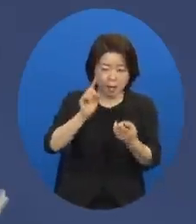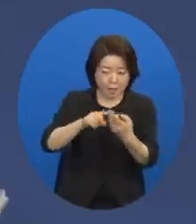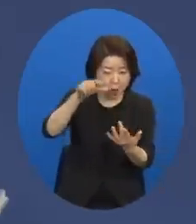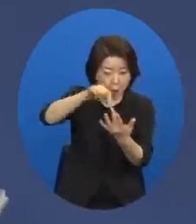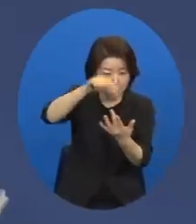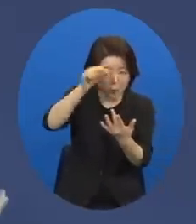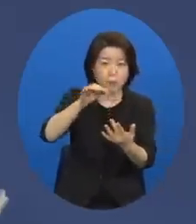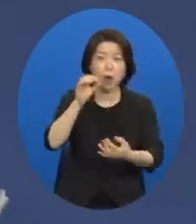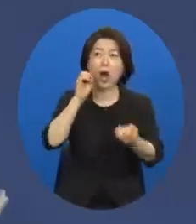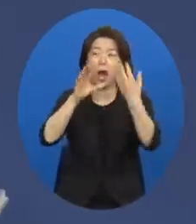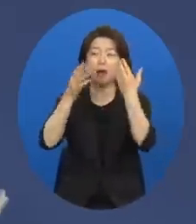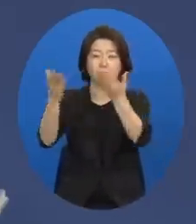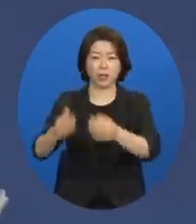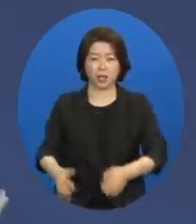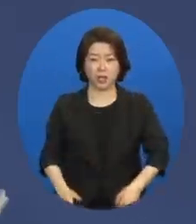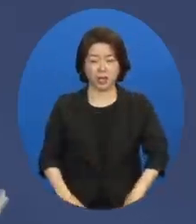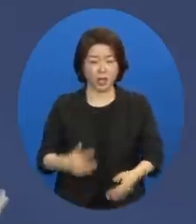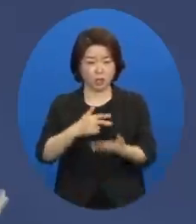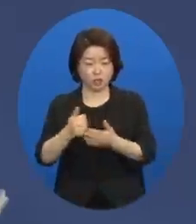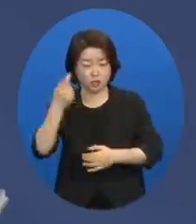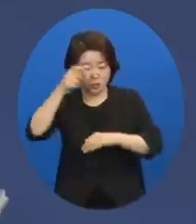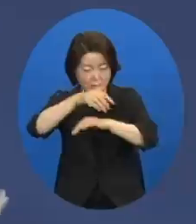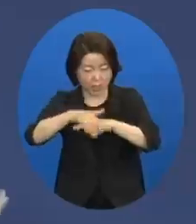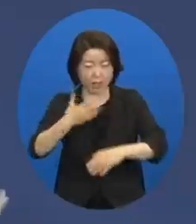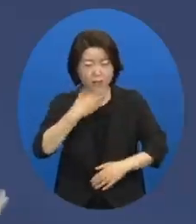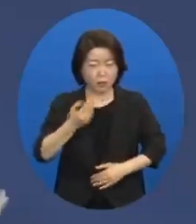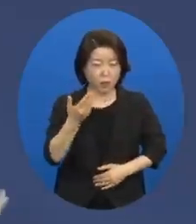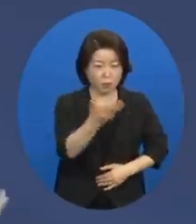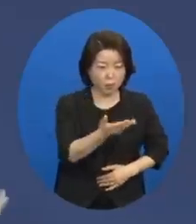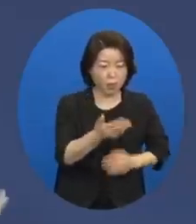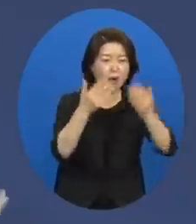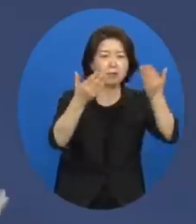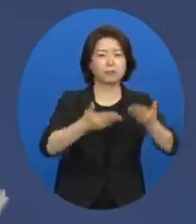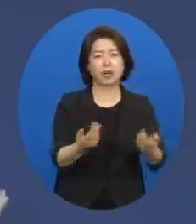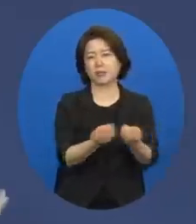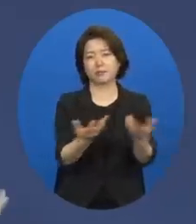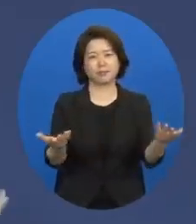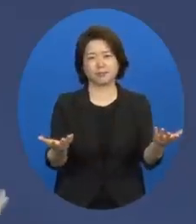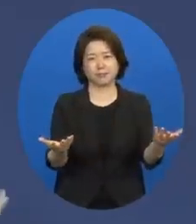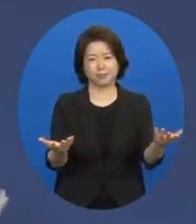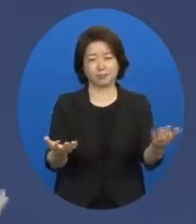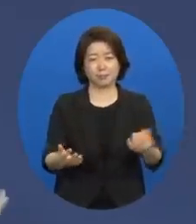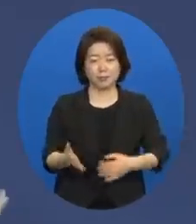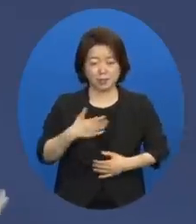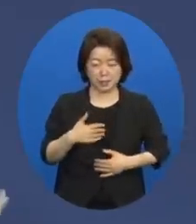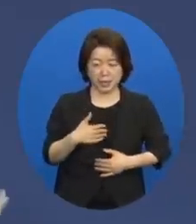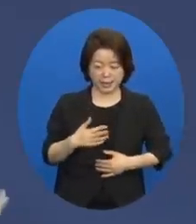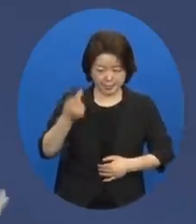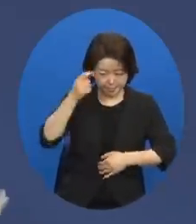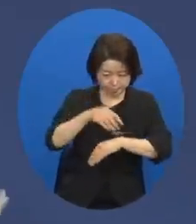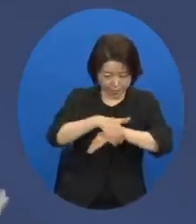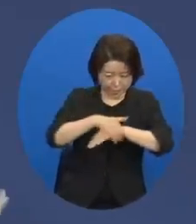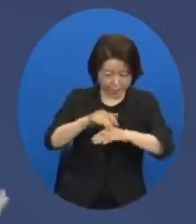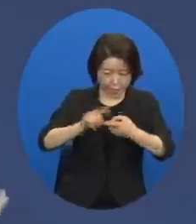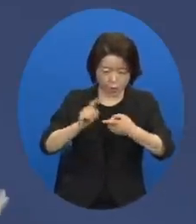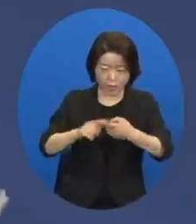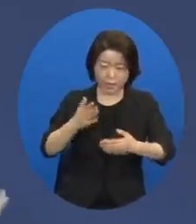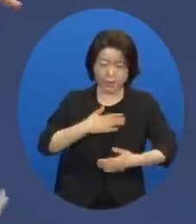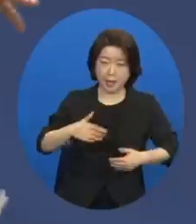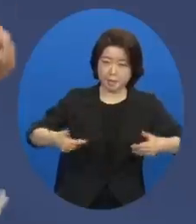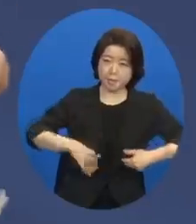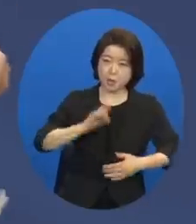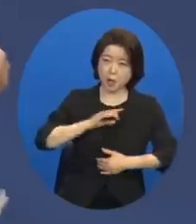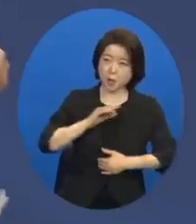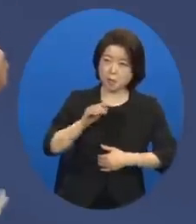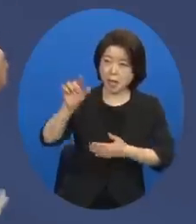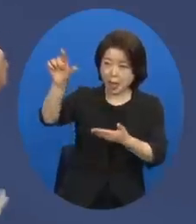그러니까 주님이 여러분을 위해서 계획하신 복을 받을 길이 없어. 내가 딱 계획한 거 가지고 내게 필요한 복음만